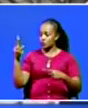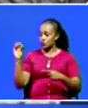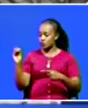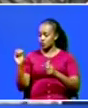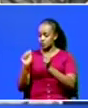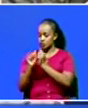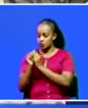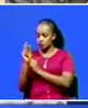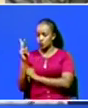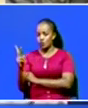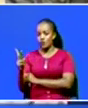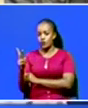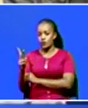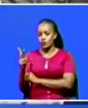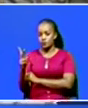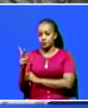kwanza kumaliza